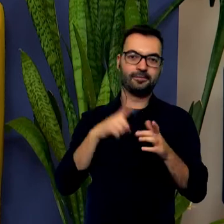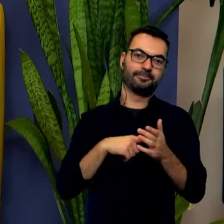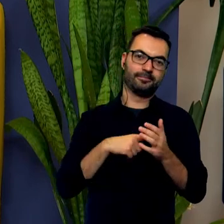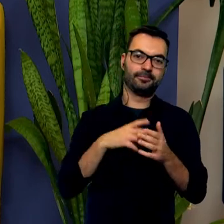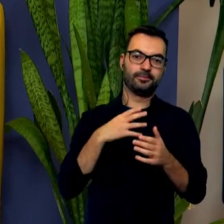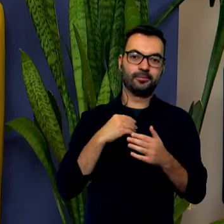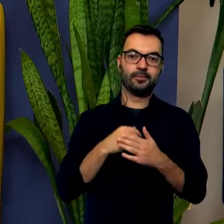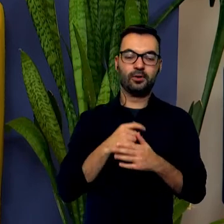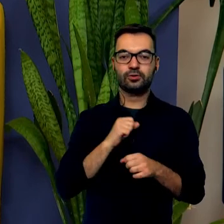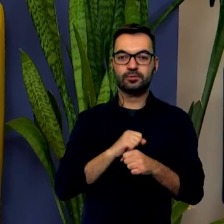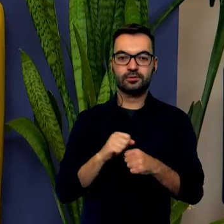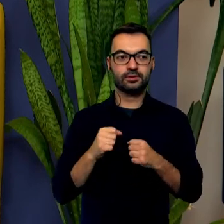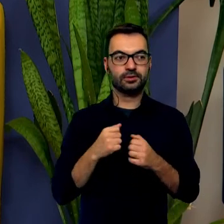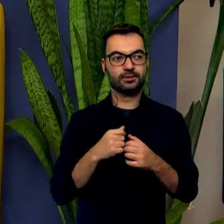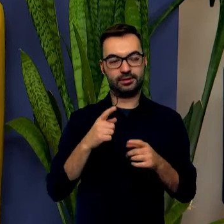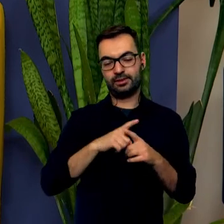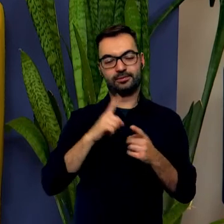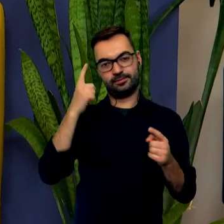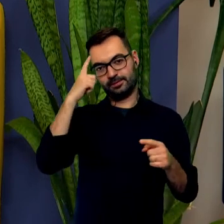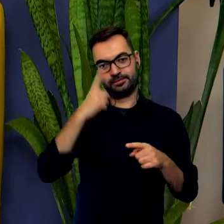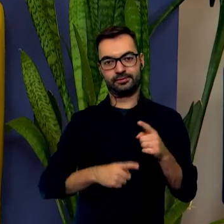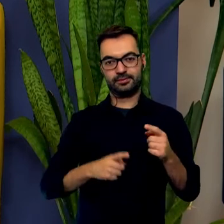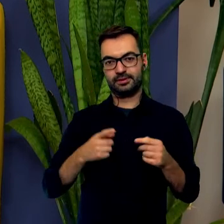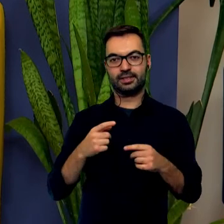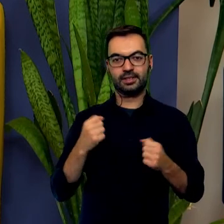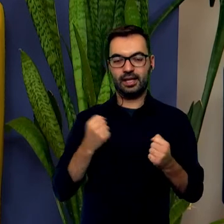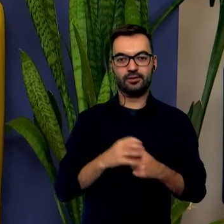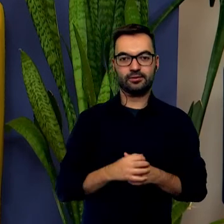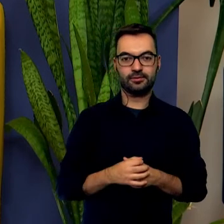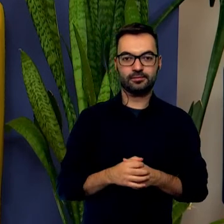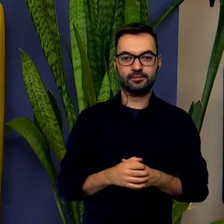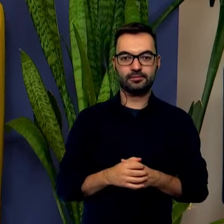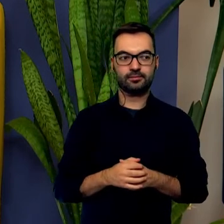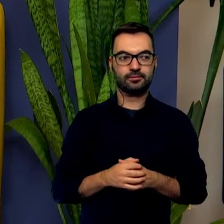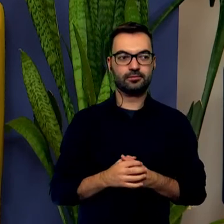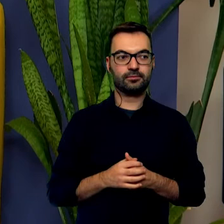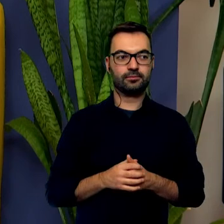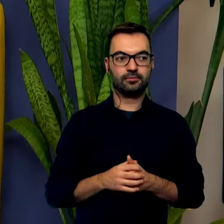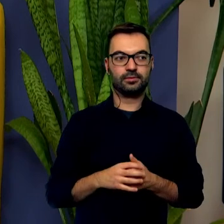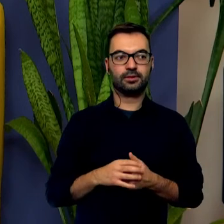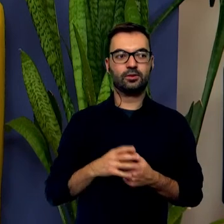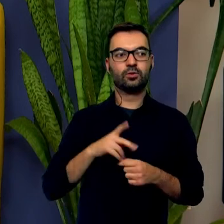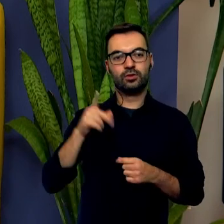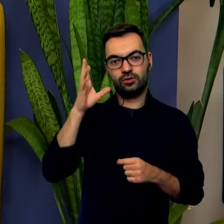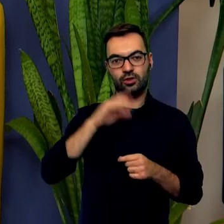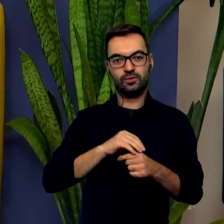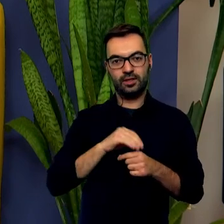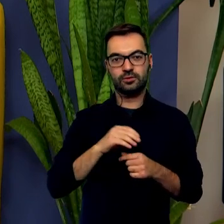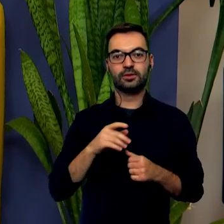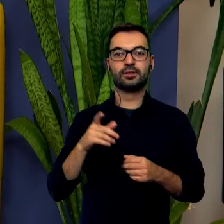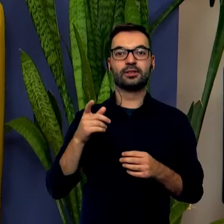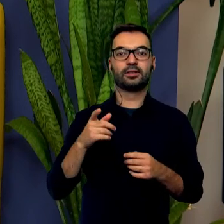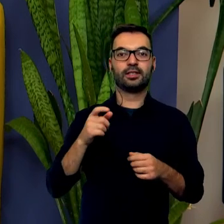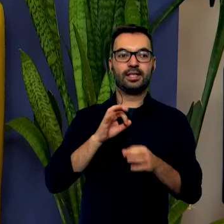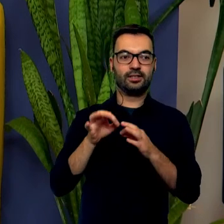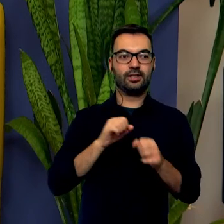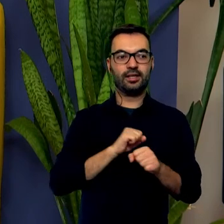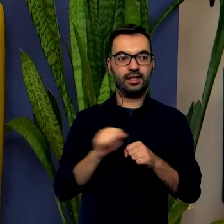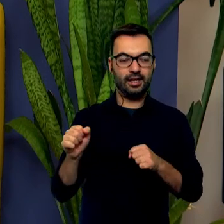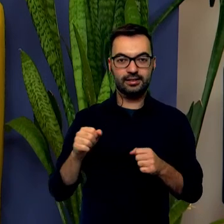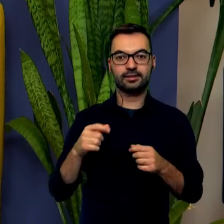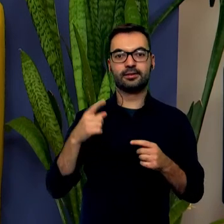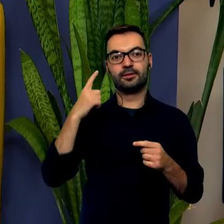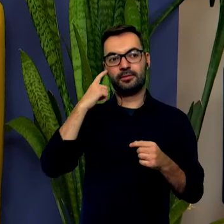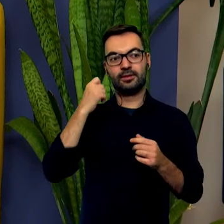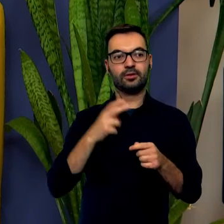to może przejść do zupełnie ekstremów, które już są negatywne i też których doświadczyłeś i też ta historia jest i pamiętam, że